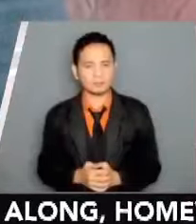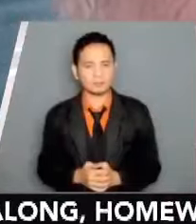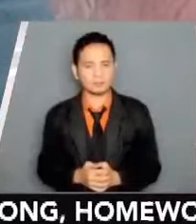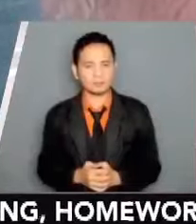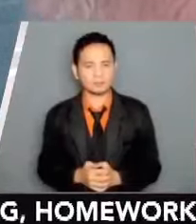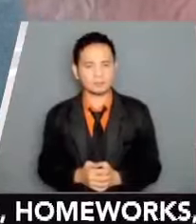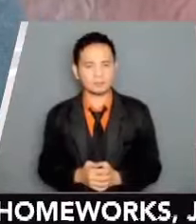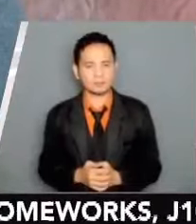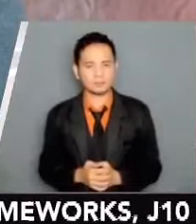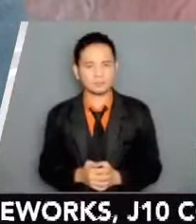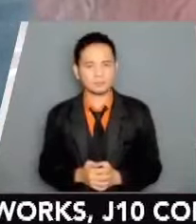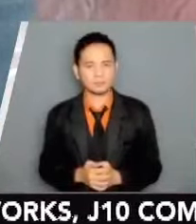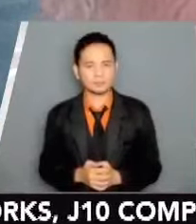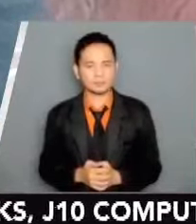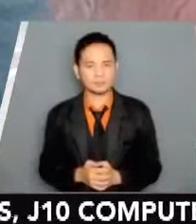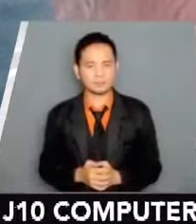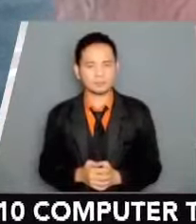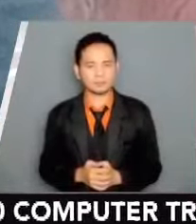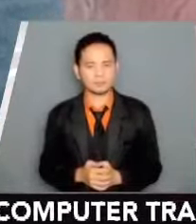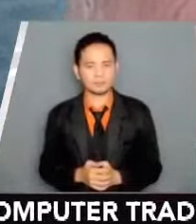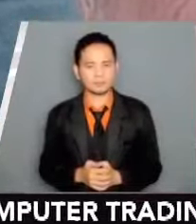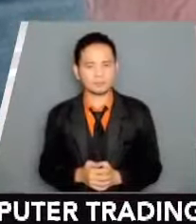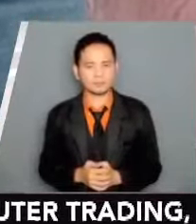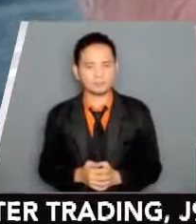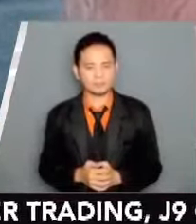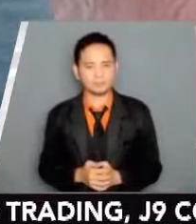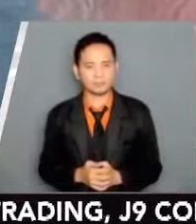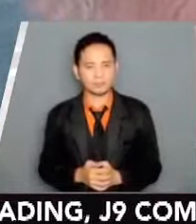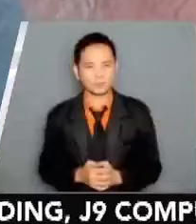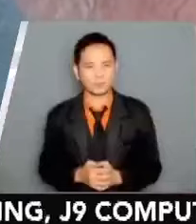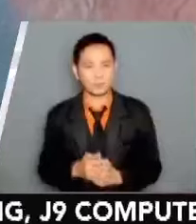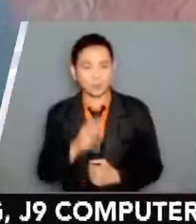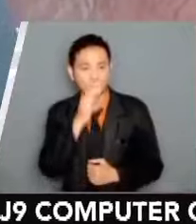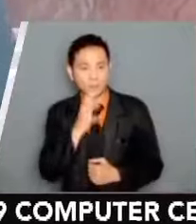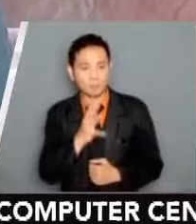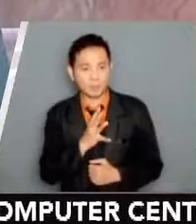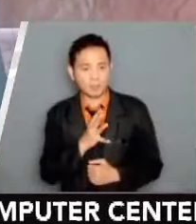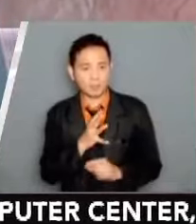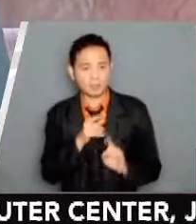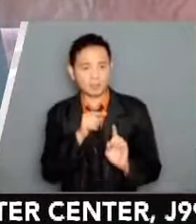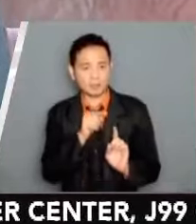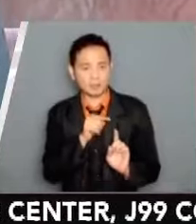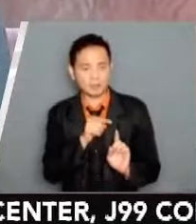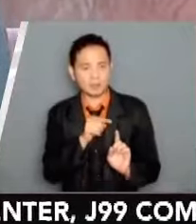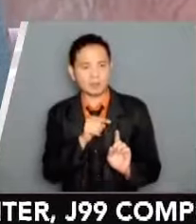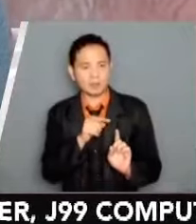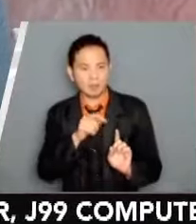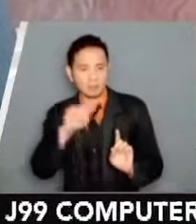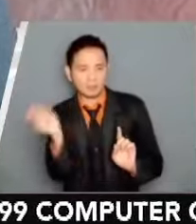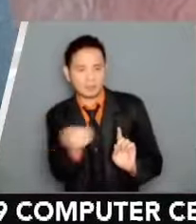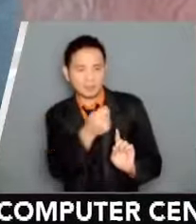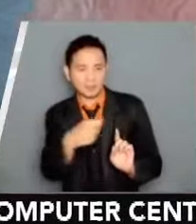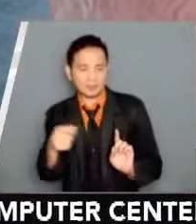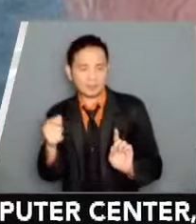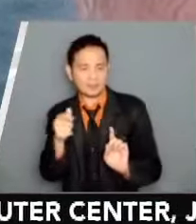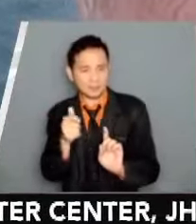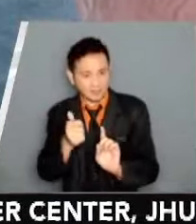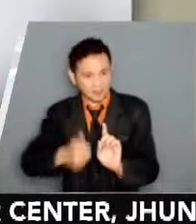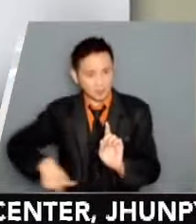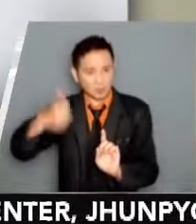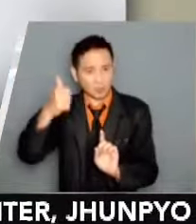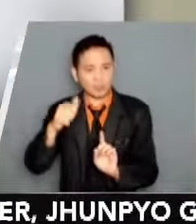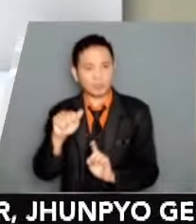At panalo ng kanyang second U.S. Women's Open Championship sa Filipino-born Japanese golfer Yuka Saso.